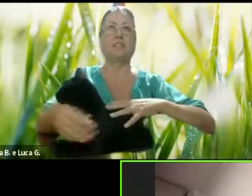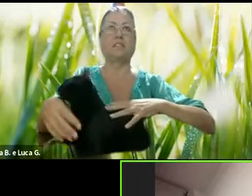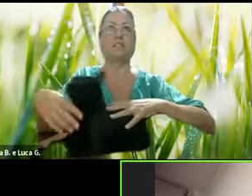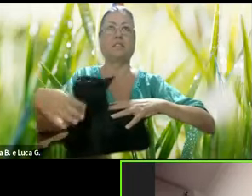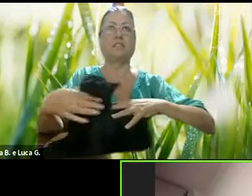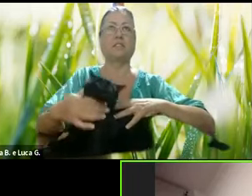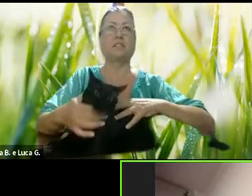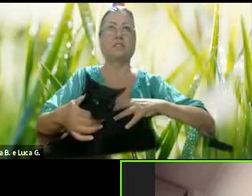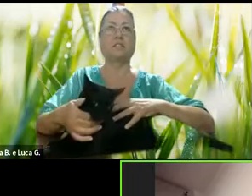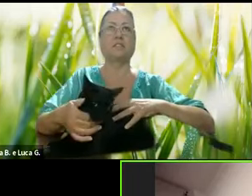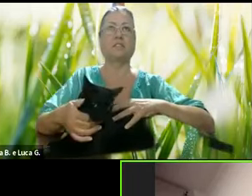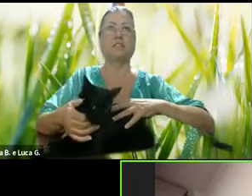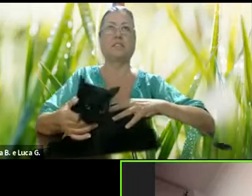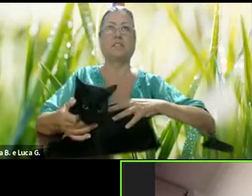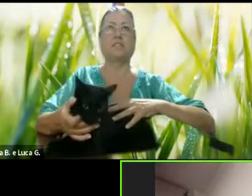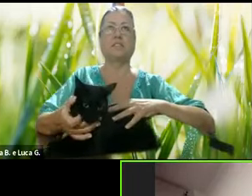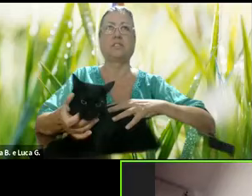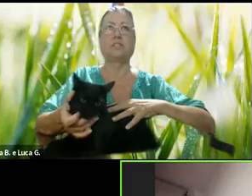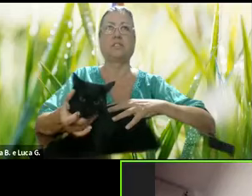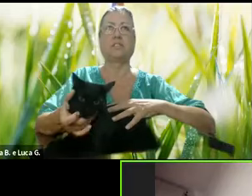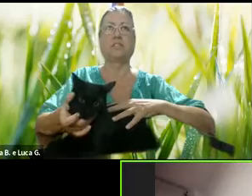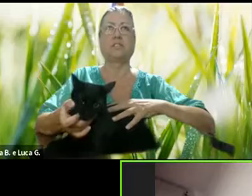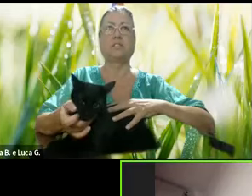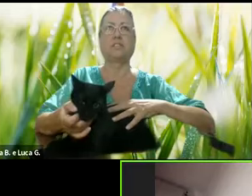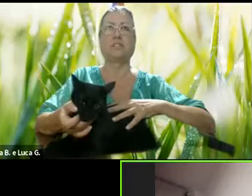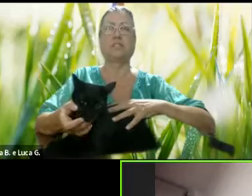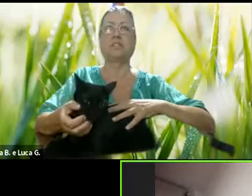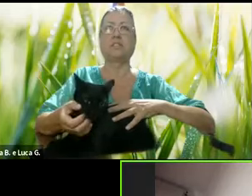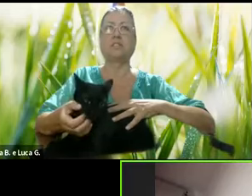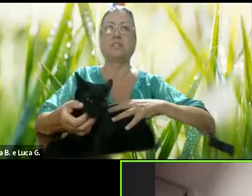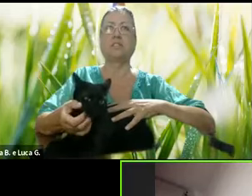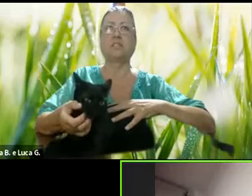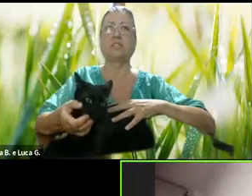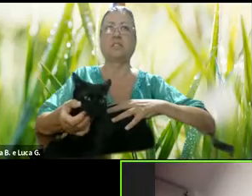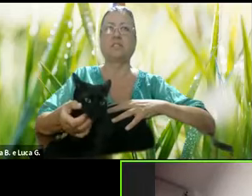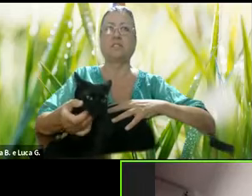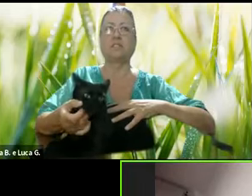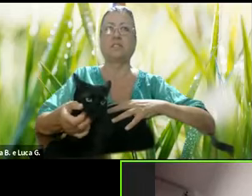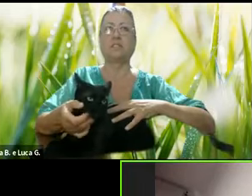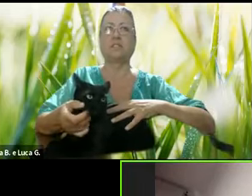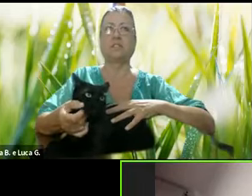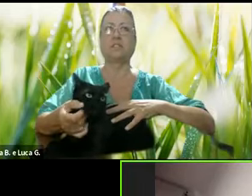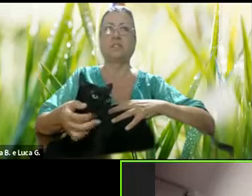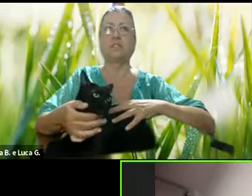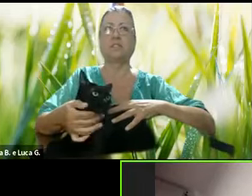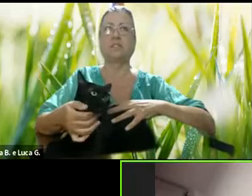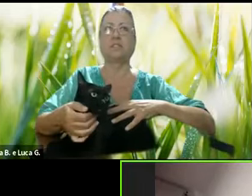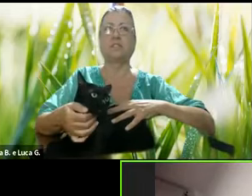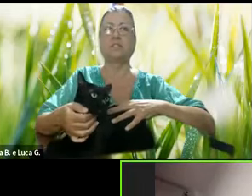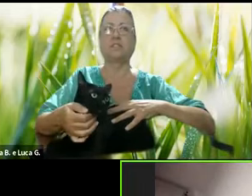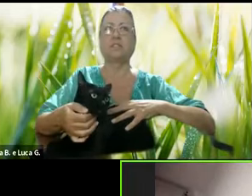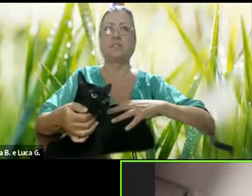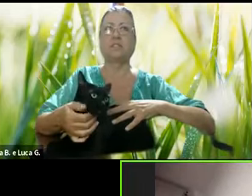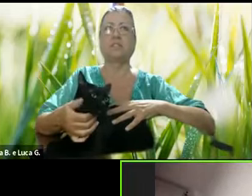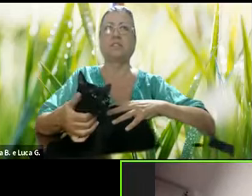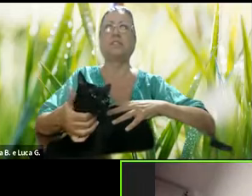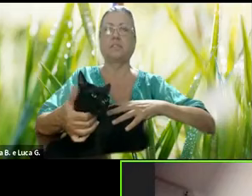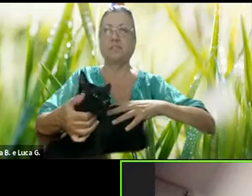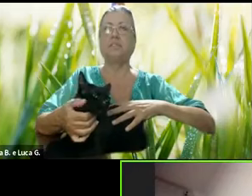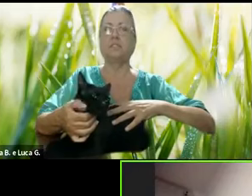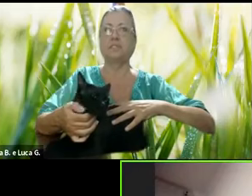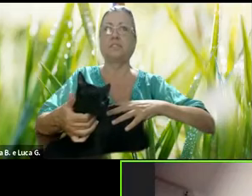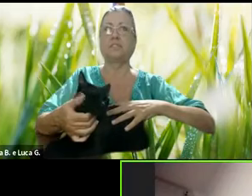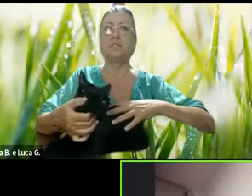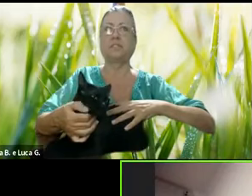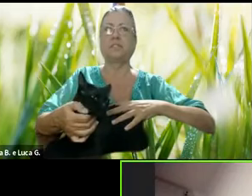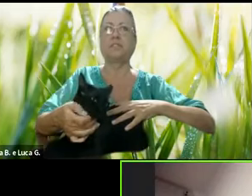prima di questo percorso c'era un po' di commiserazione, nel senso, ah, però, perché a me?